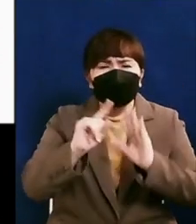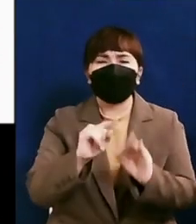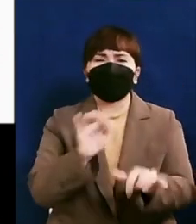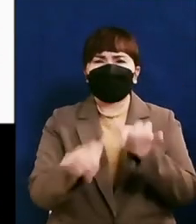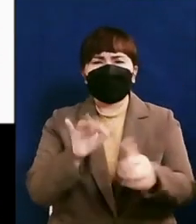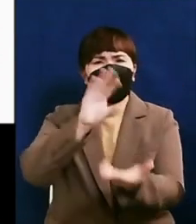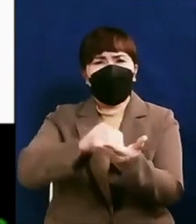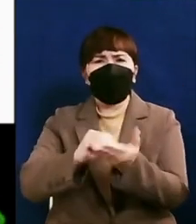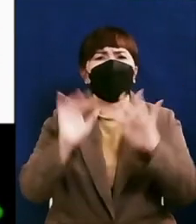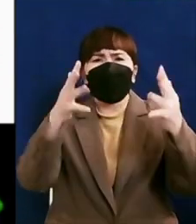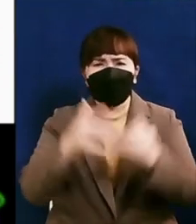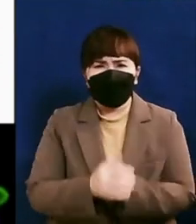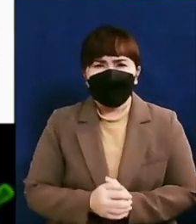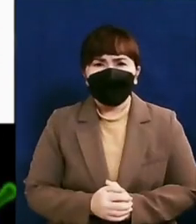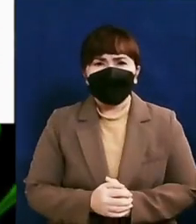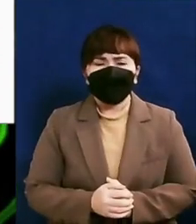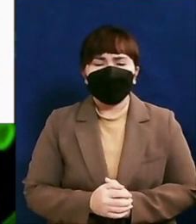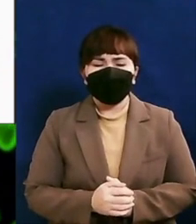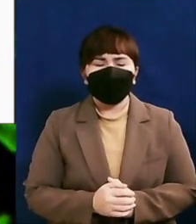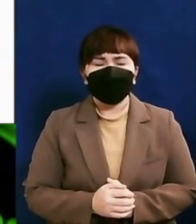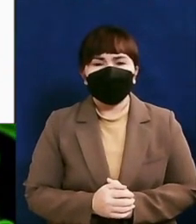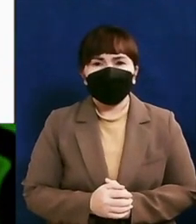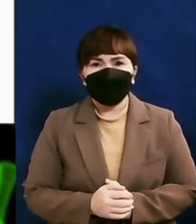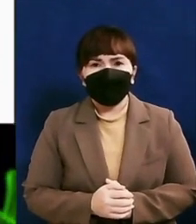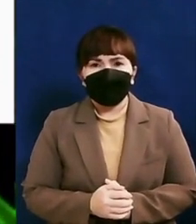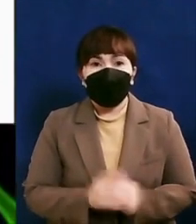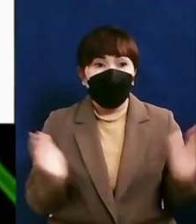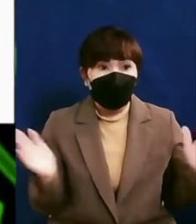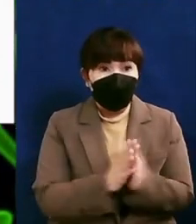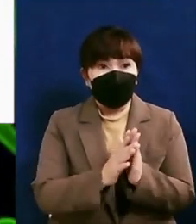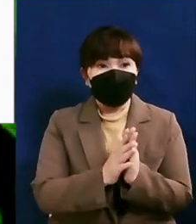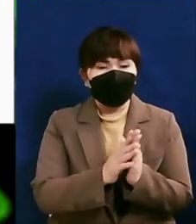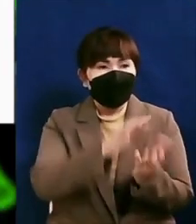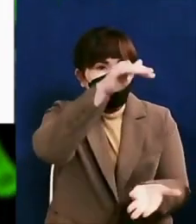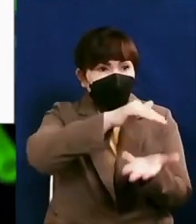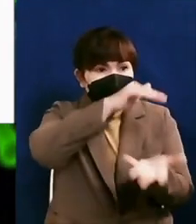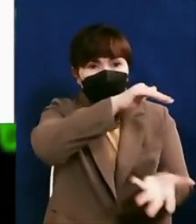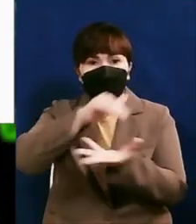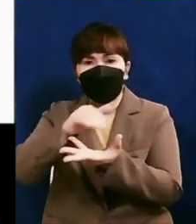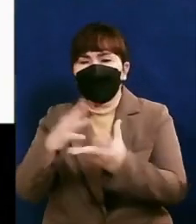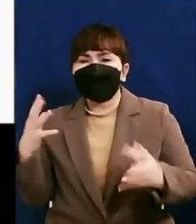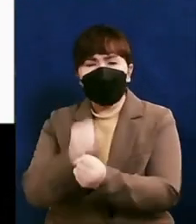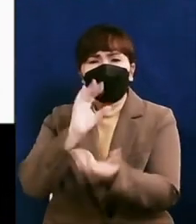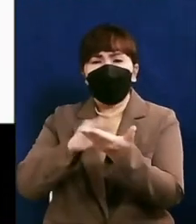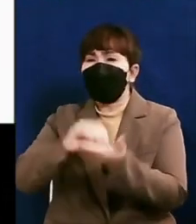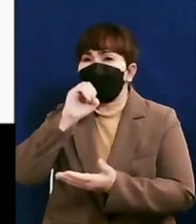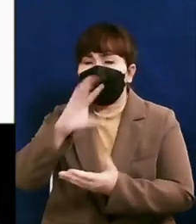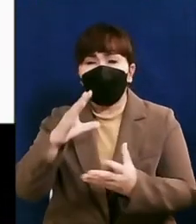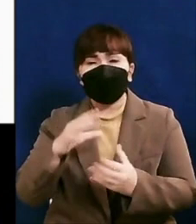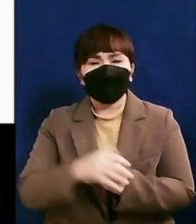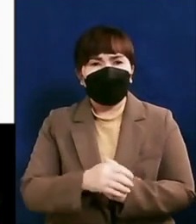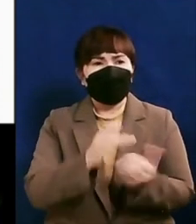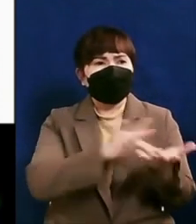การใช้ยาเนี่ยซึ่งเป็นปัจจุบันแล้วก็มาคีย์ครั้งเดียวก็เลยทำให้ทางส่วนกลางเนี่ยไม่ทราบว่ายาบาง